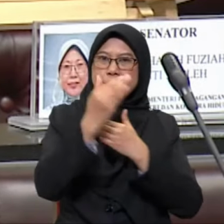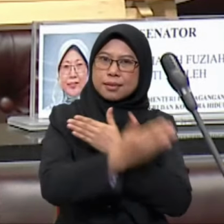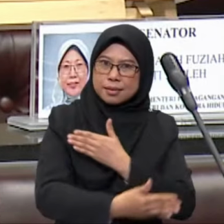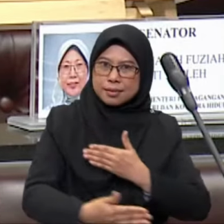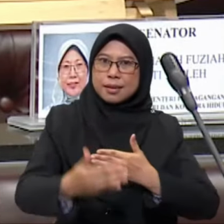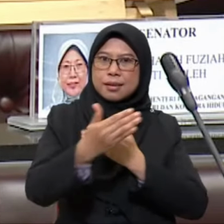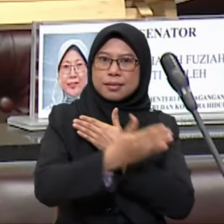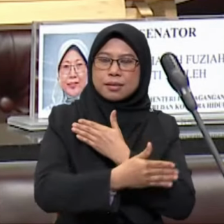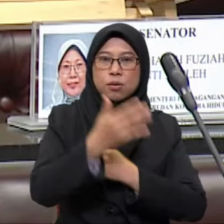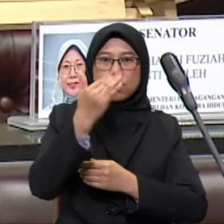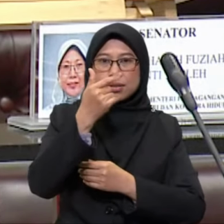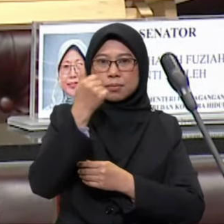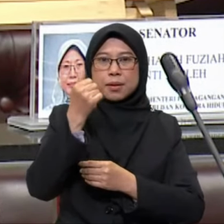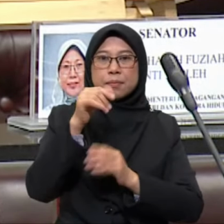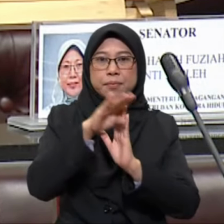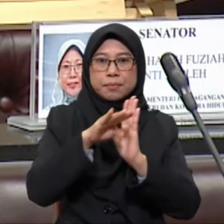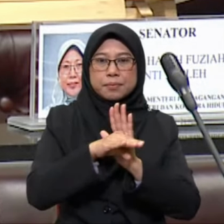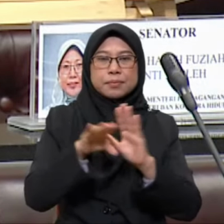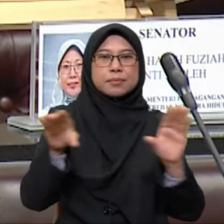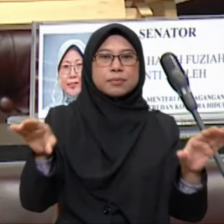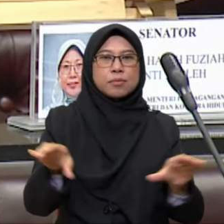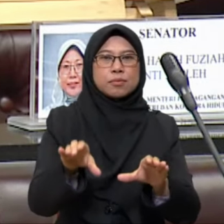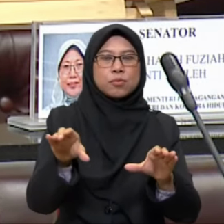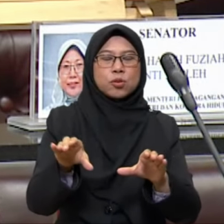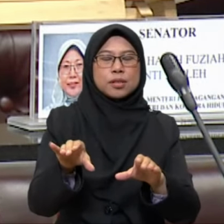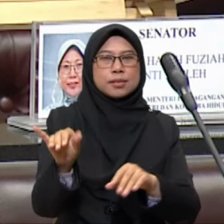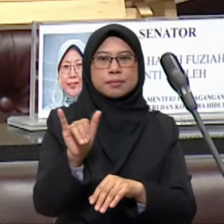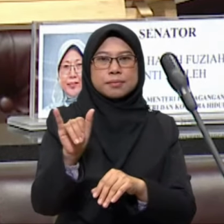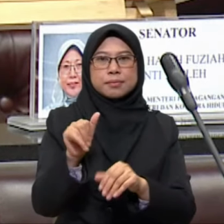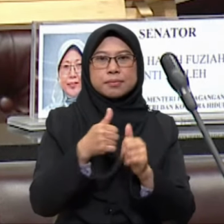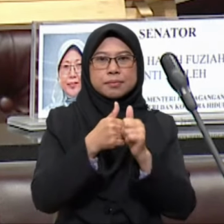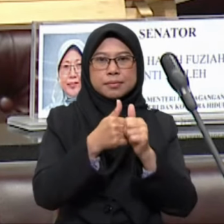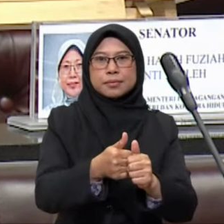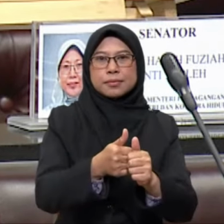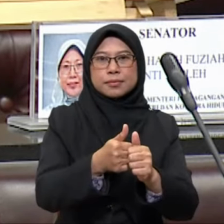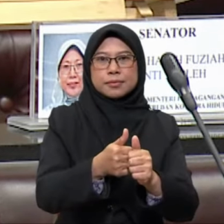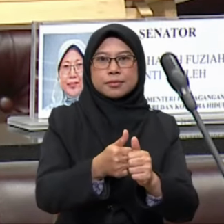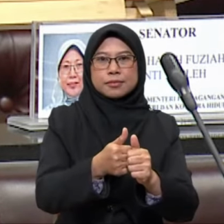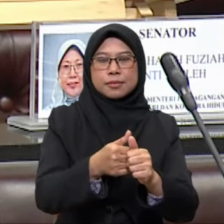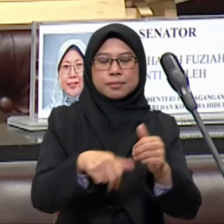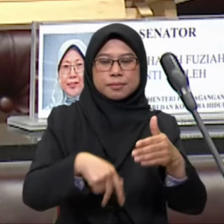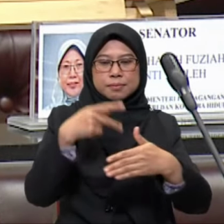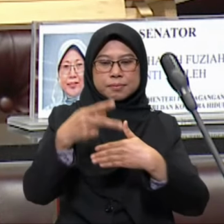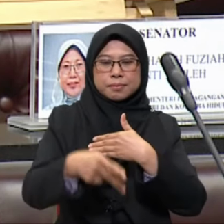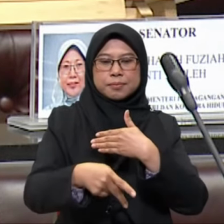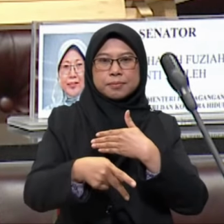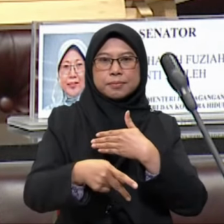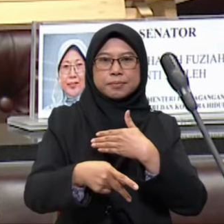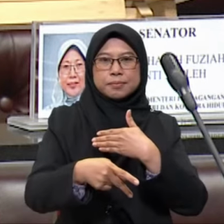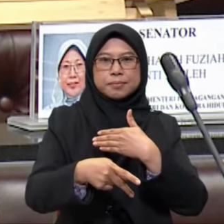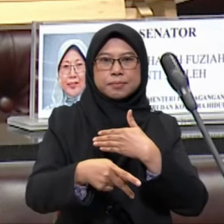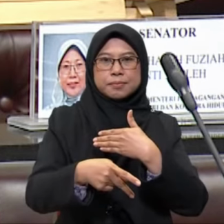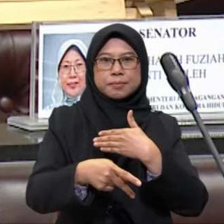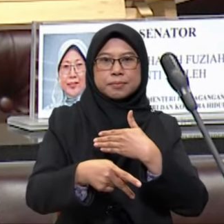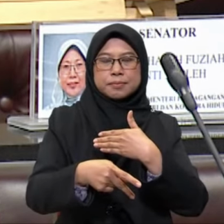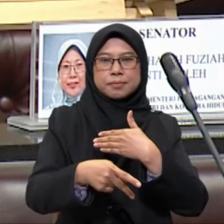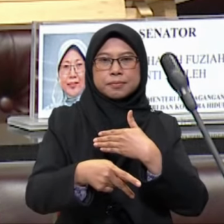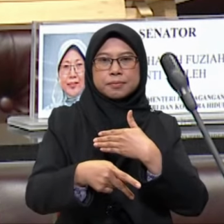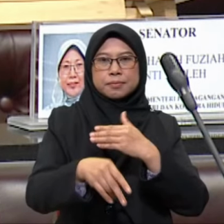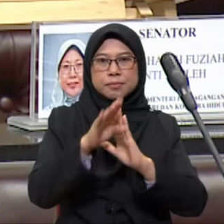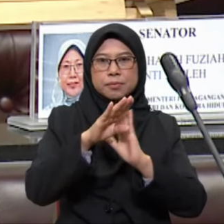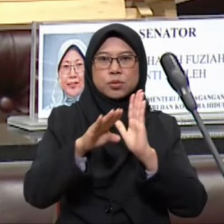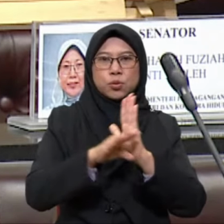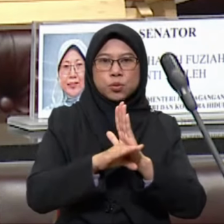kenegaraan. Kerana modul yang dibangunkan adalah juga berdasarkan kepada program berasaskan kepada